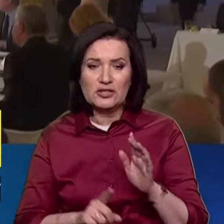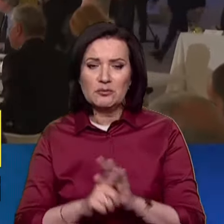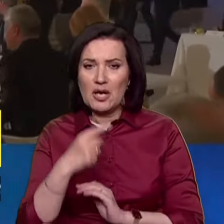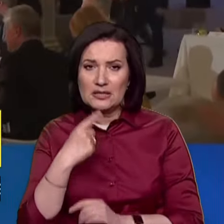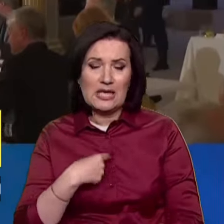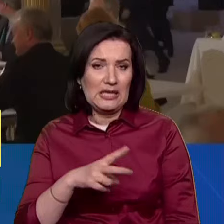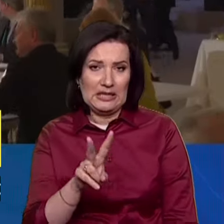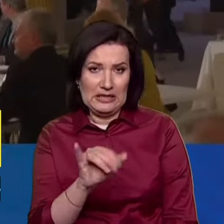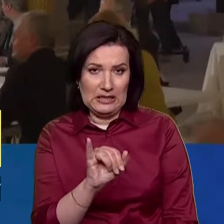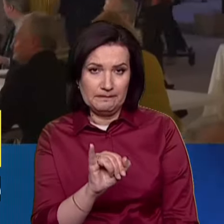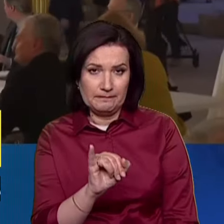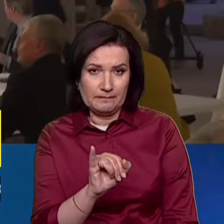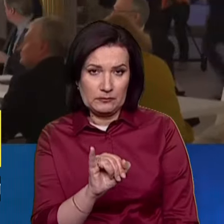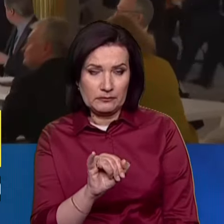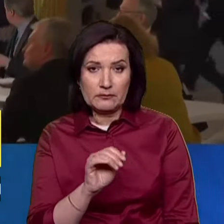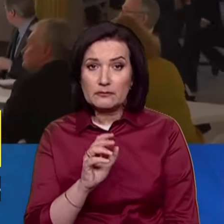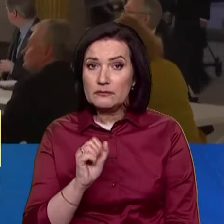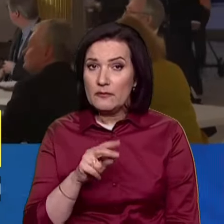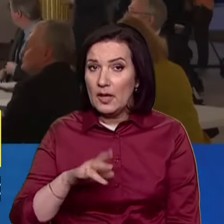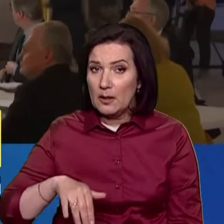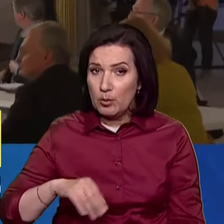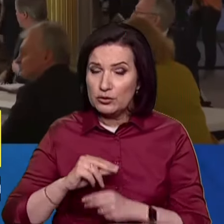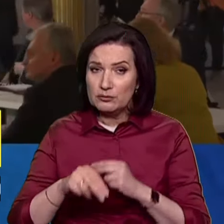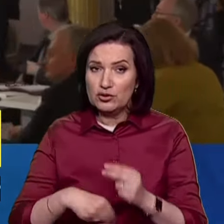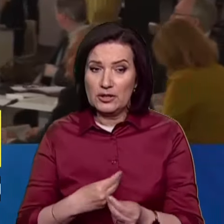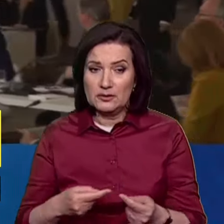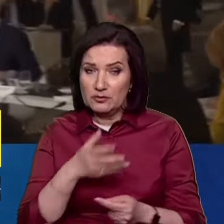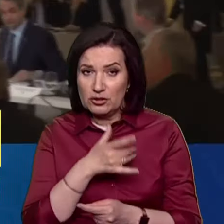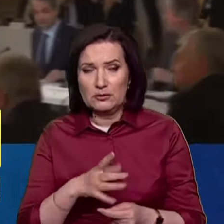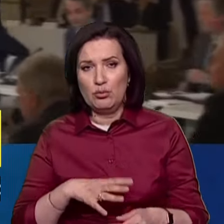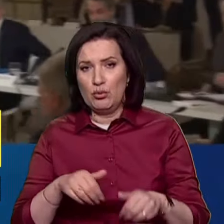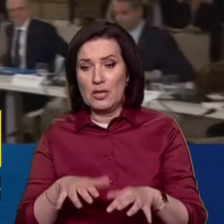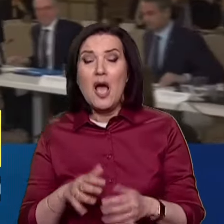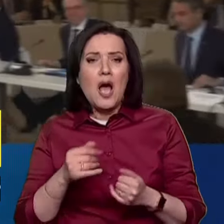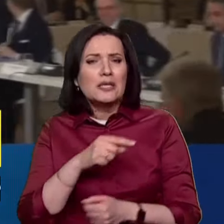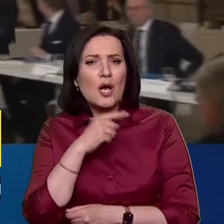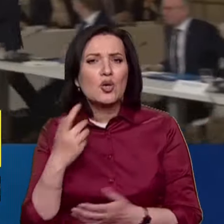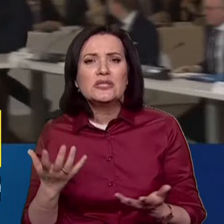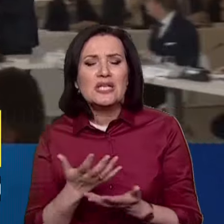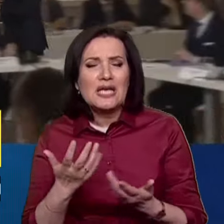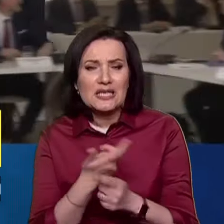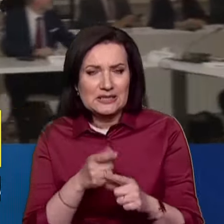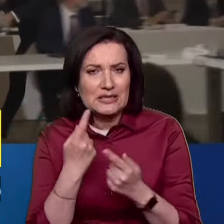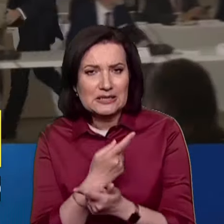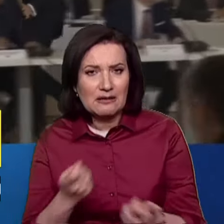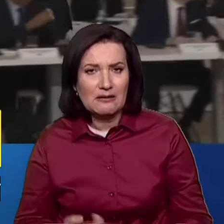спочатку казали ні. Але потім, через певний час, було рішення. А для Росії який це